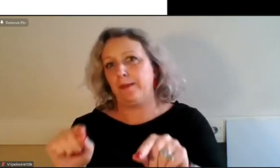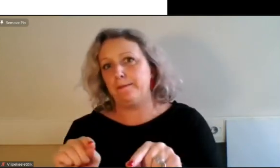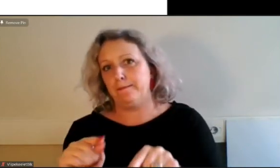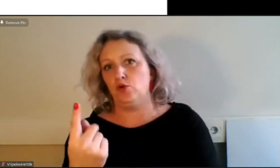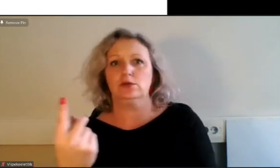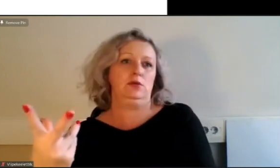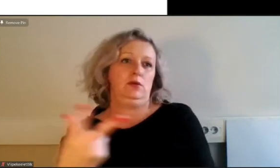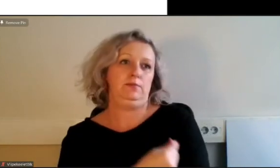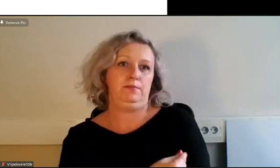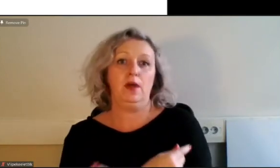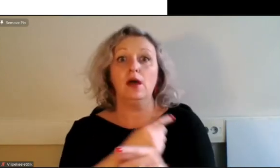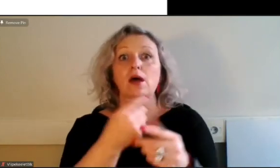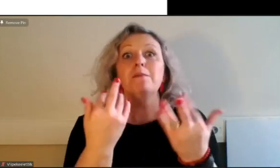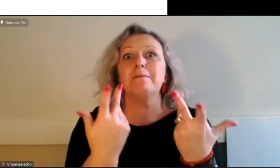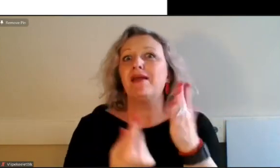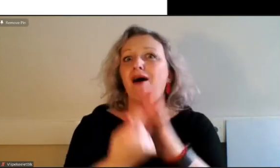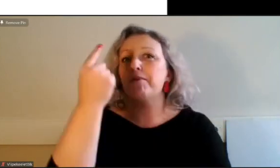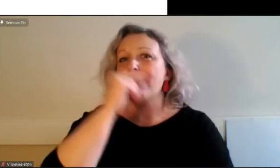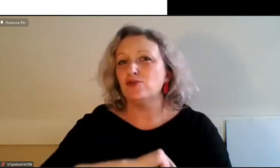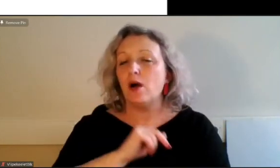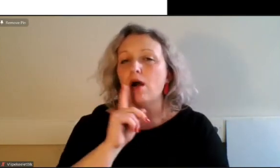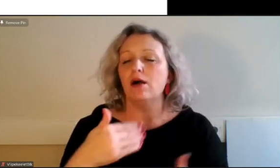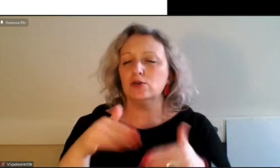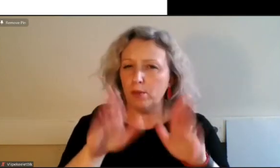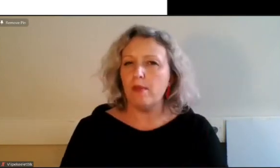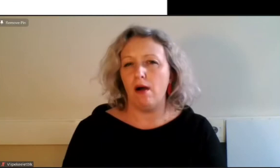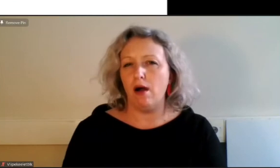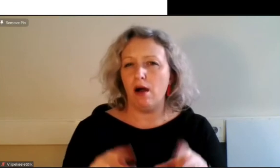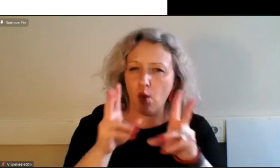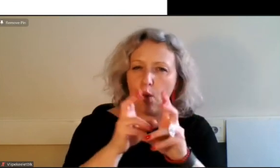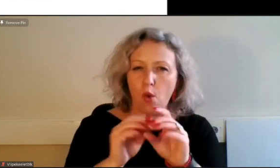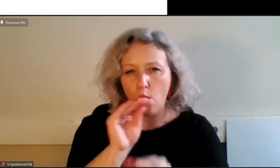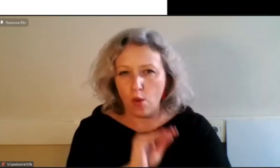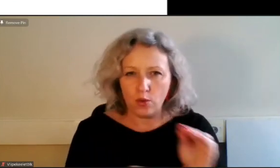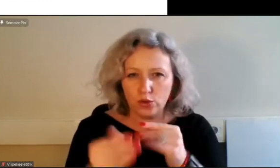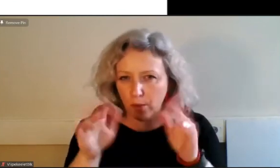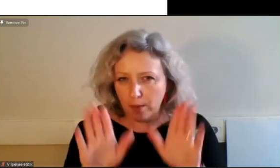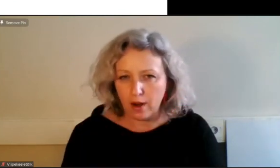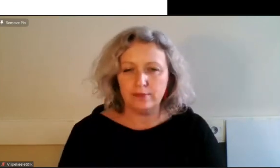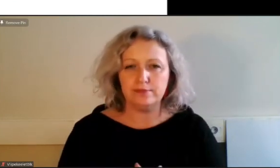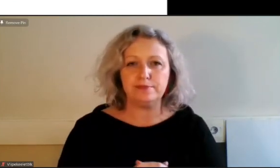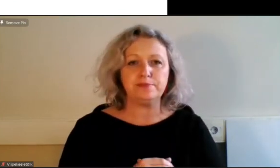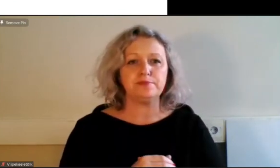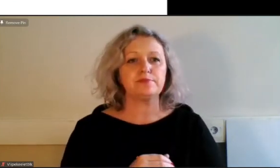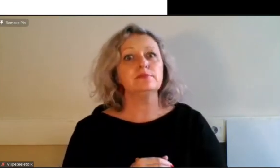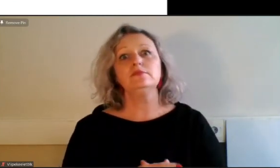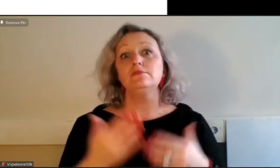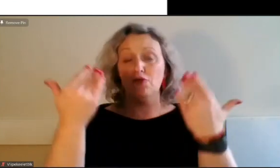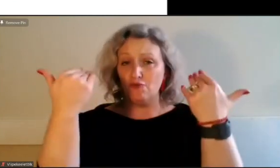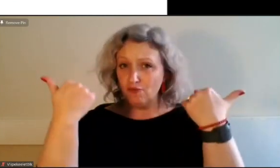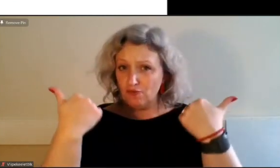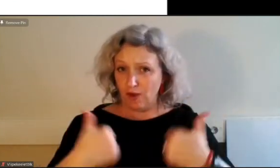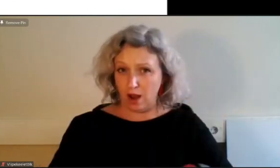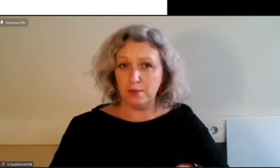2018-19, rohelisega 2019-20. No ühesõnaga, enne koroonat olid gripilained üpris